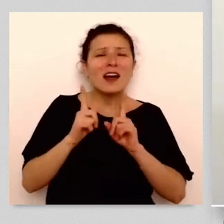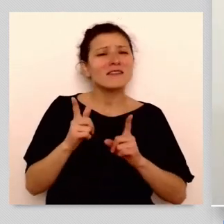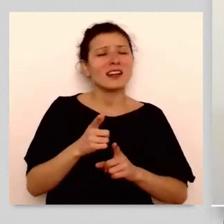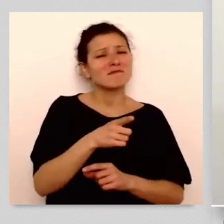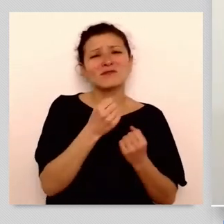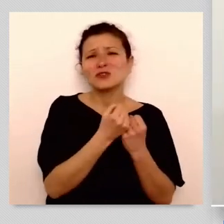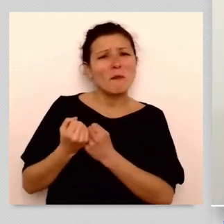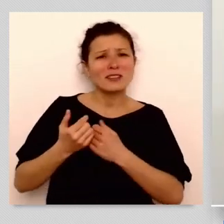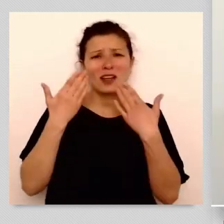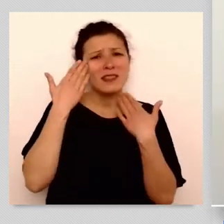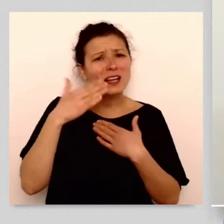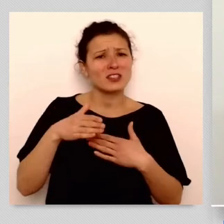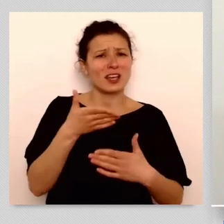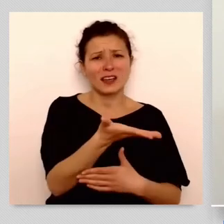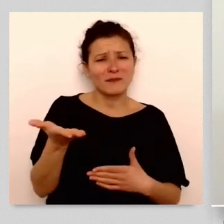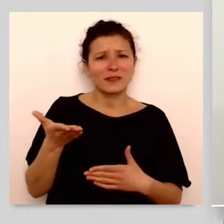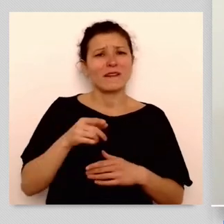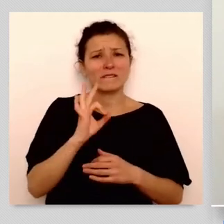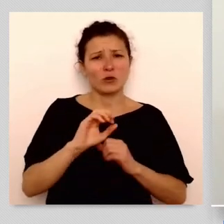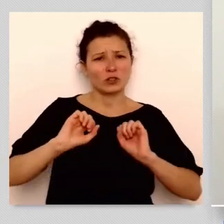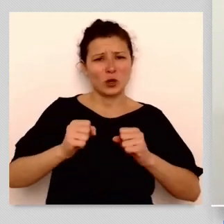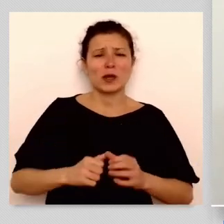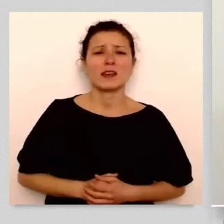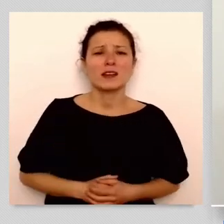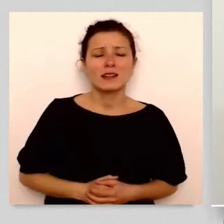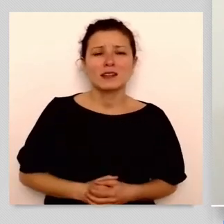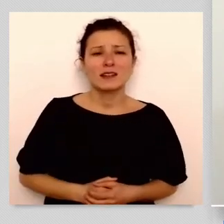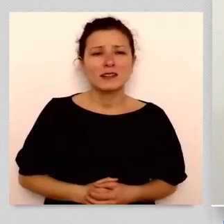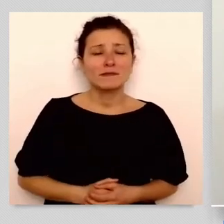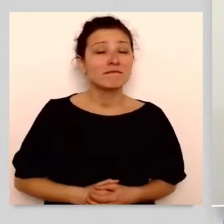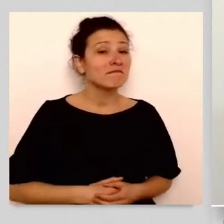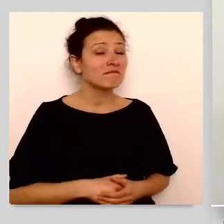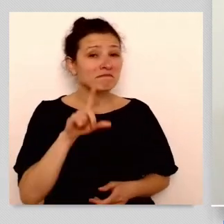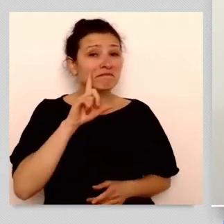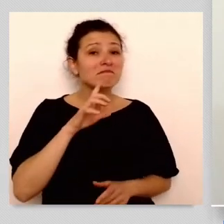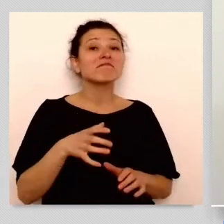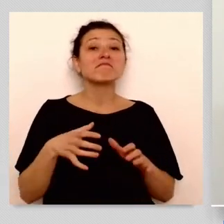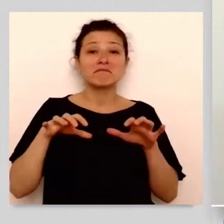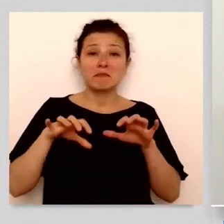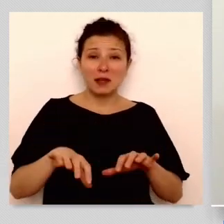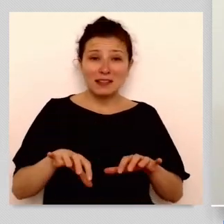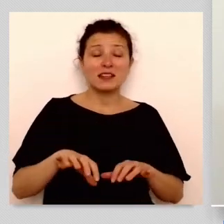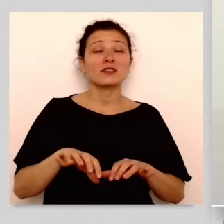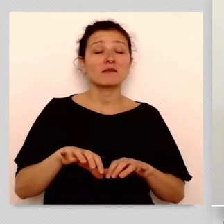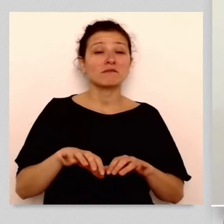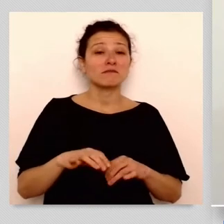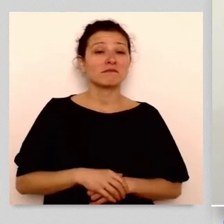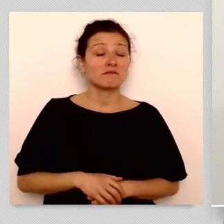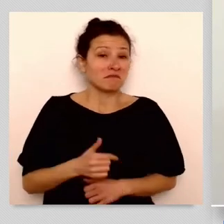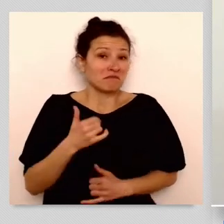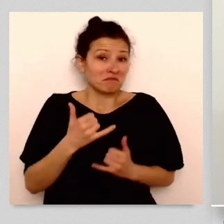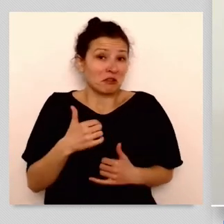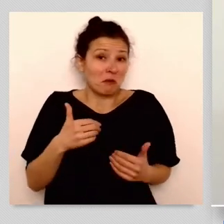tym kierunku. Ja, panie prezesie, jeśli mi wolno będzie rzucić pewną